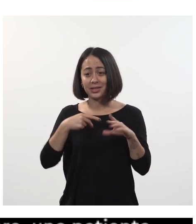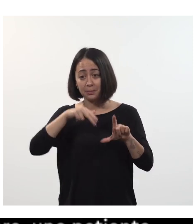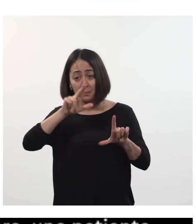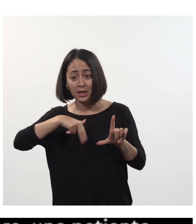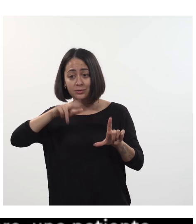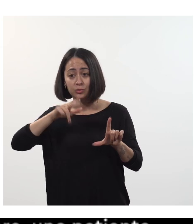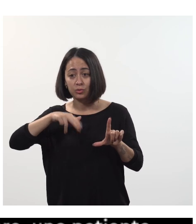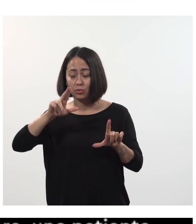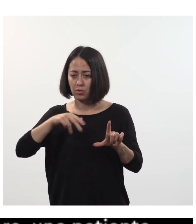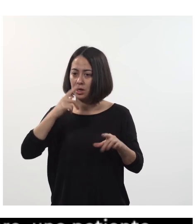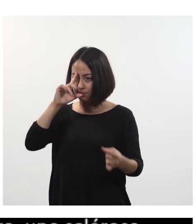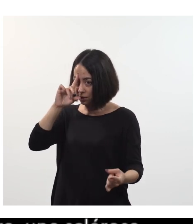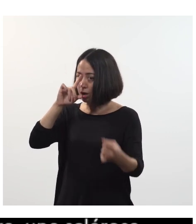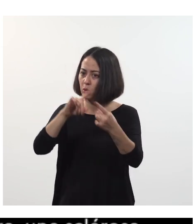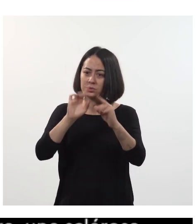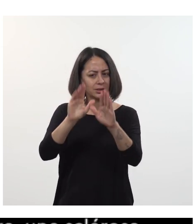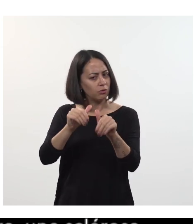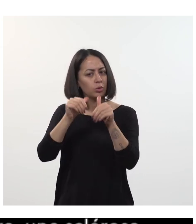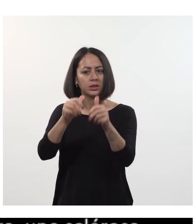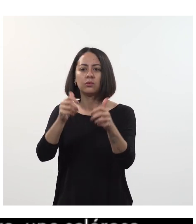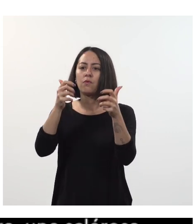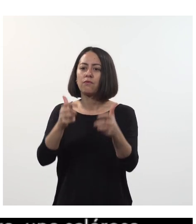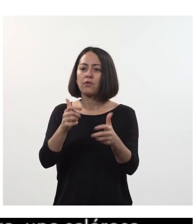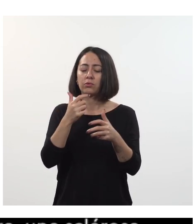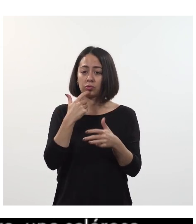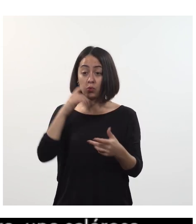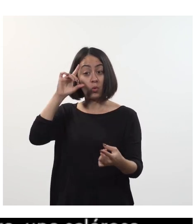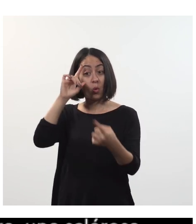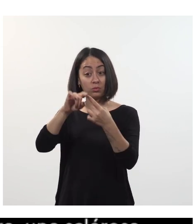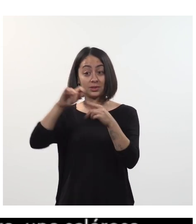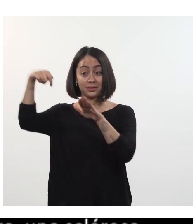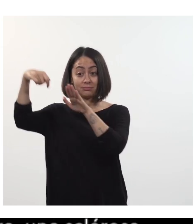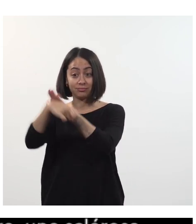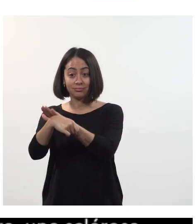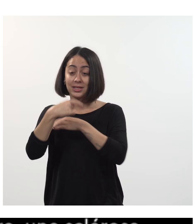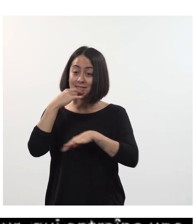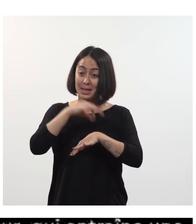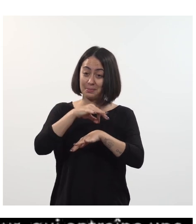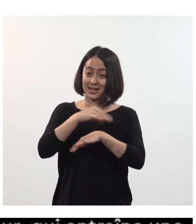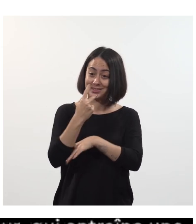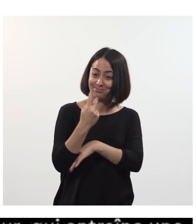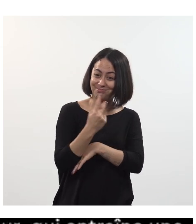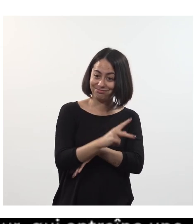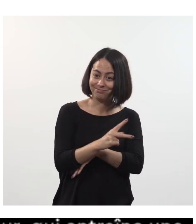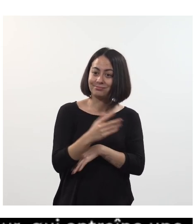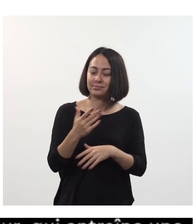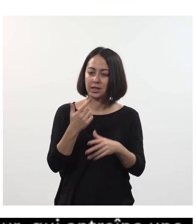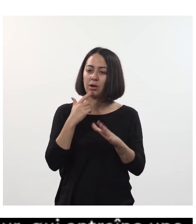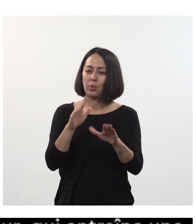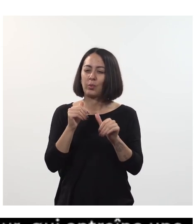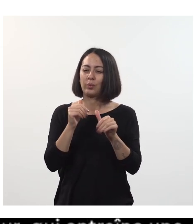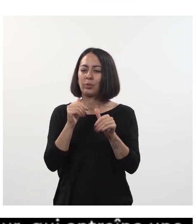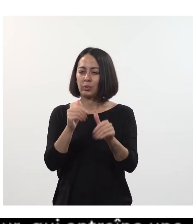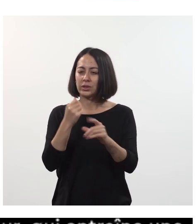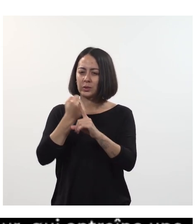la peinture, pour pouvoir lever des fonds pour lutter contre cette pathologie. Donc, vous pouvez la voir là sur la photo, hein, il y a un niveau de